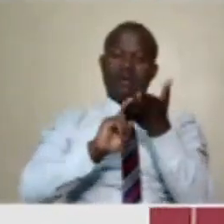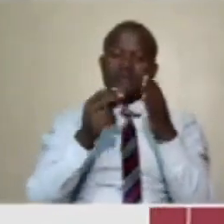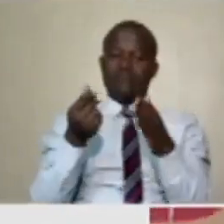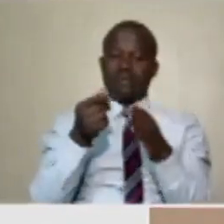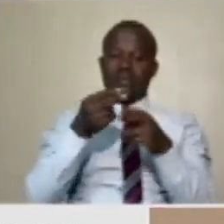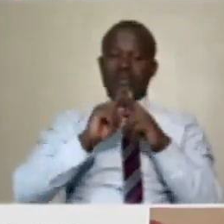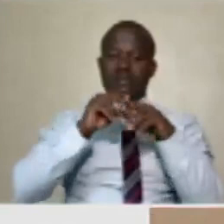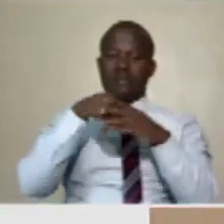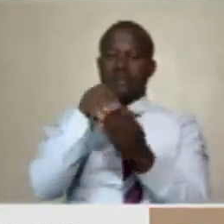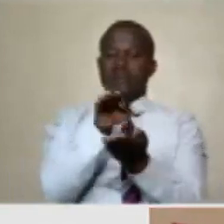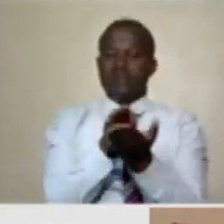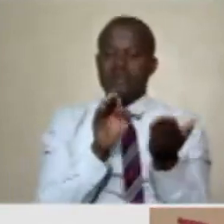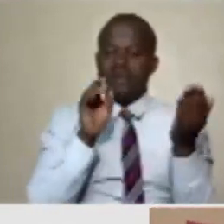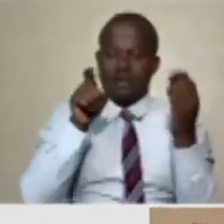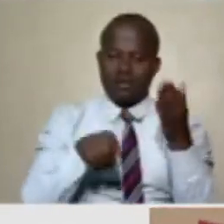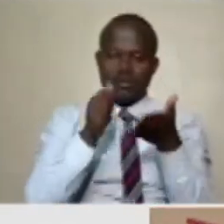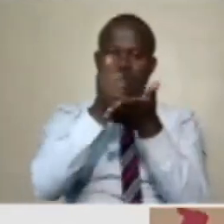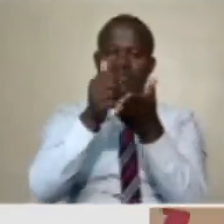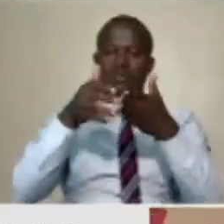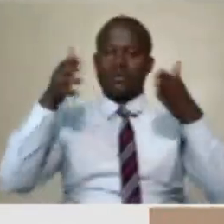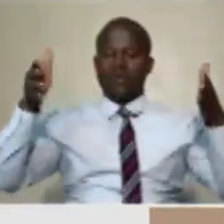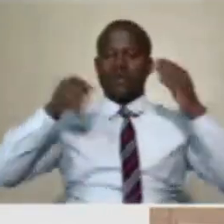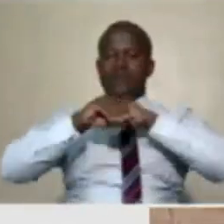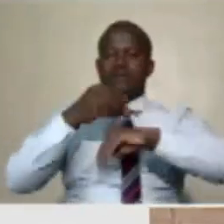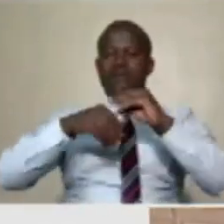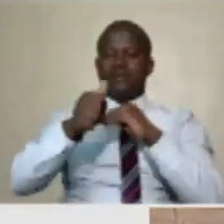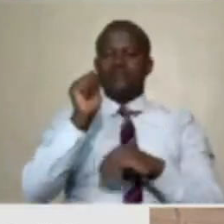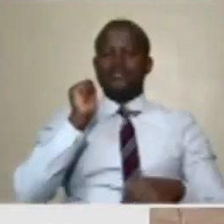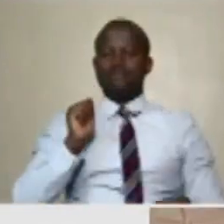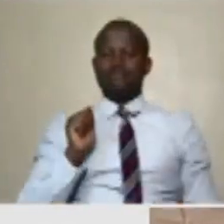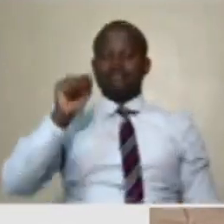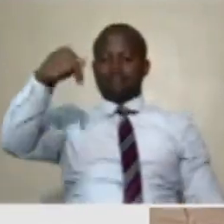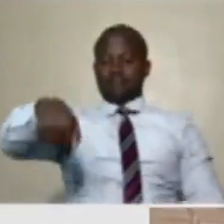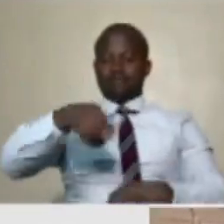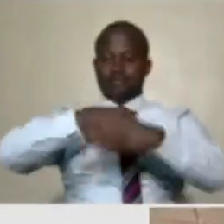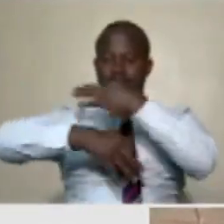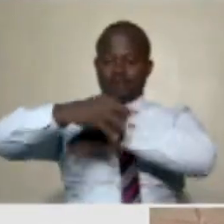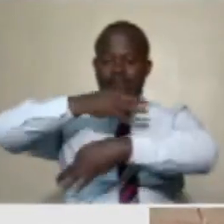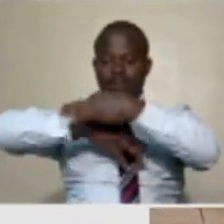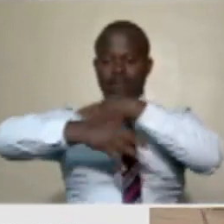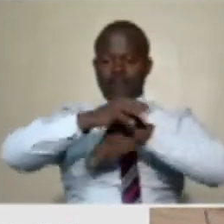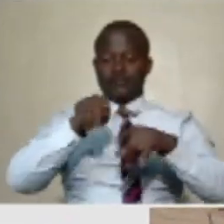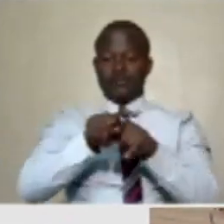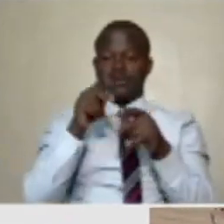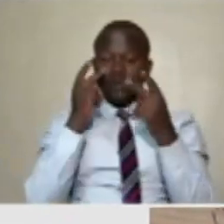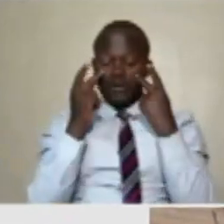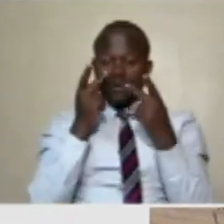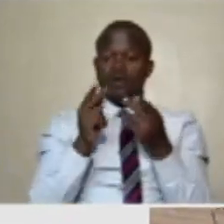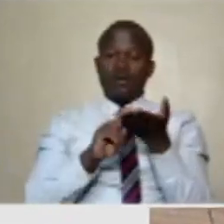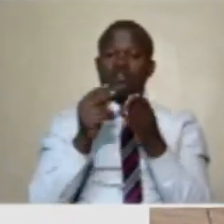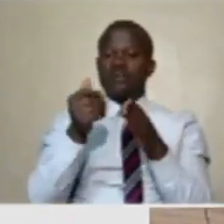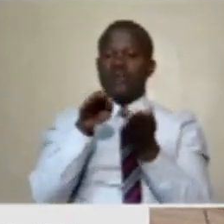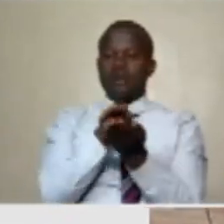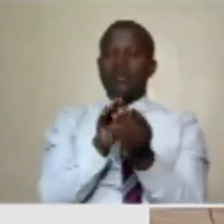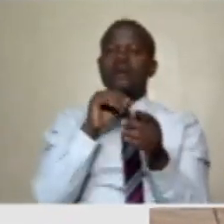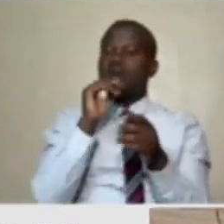amafaranga y'inguzanyo muri banki yakabaye abafasha kwagura ubucuruzi bwabo. Ahangaha mu nganda nk'uko muhabona bose bakoresha amafaranga ya banki ntabwo ari amafaranga yabo.